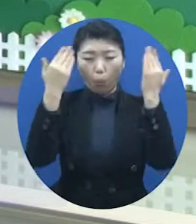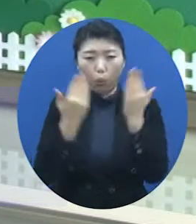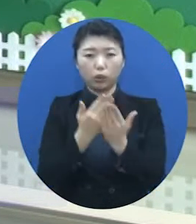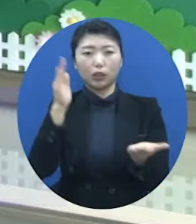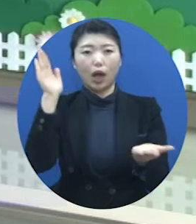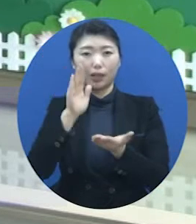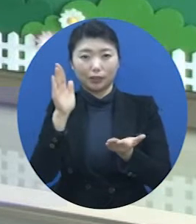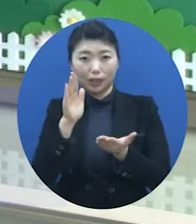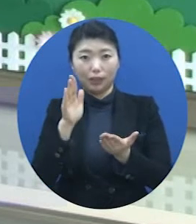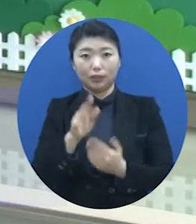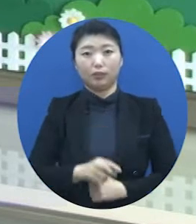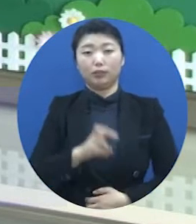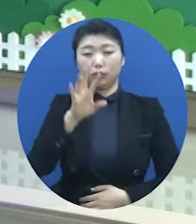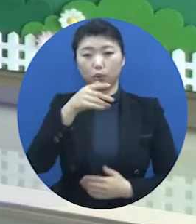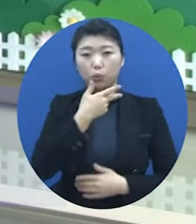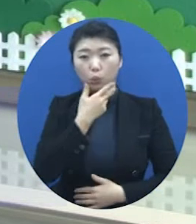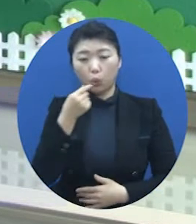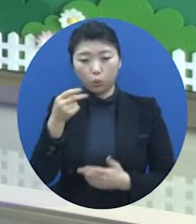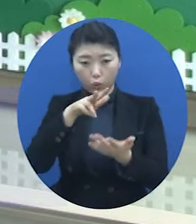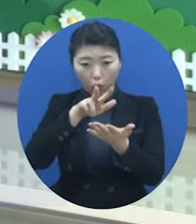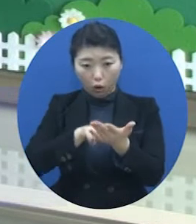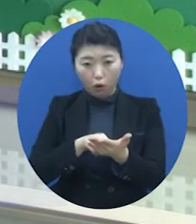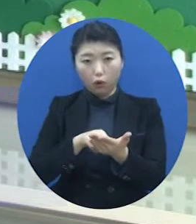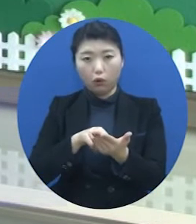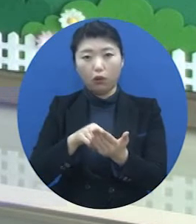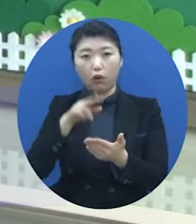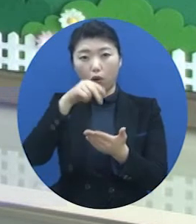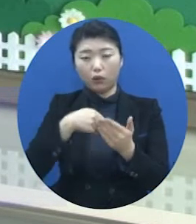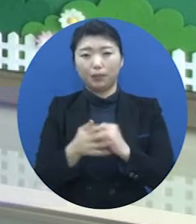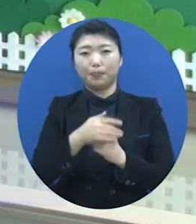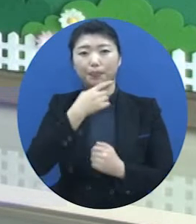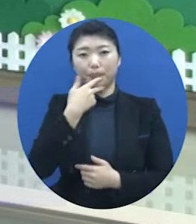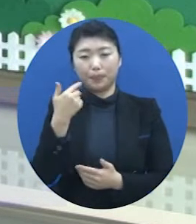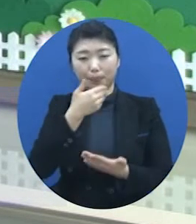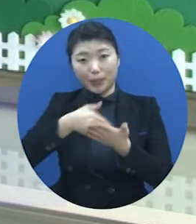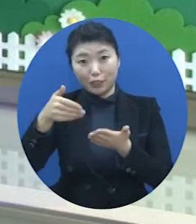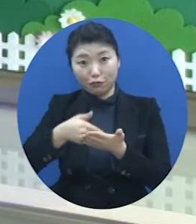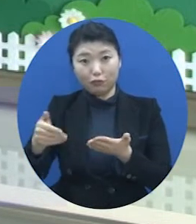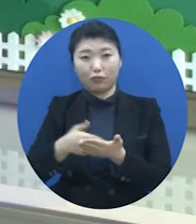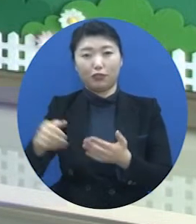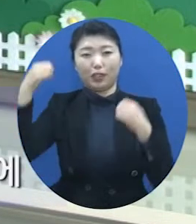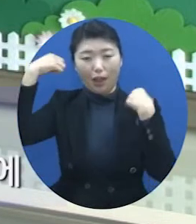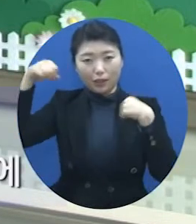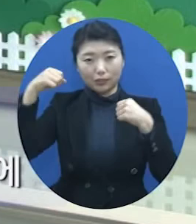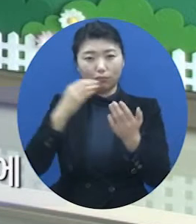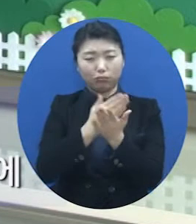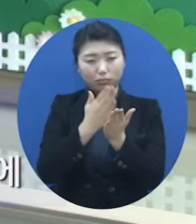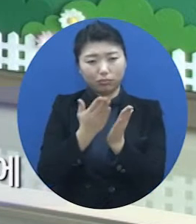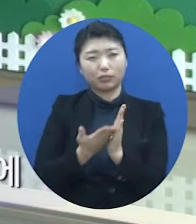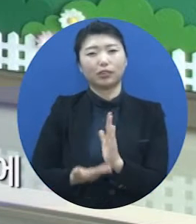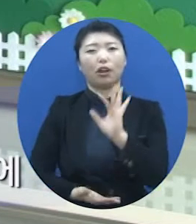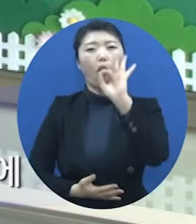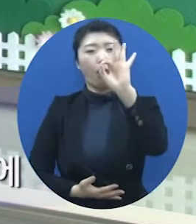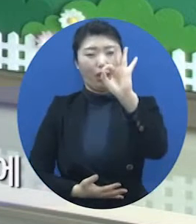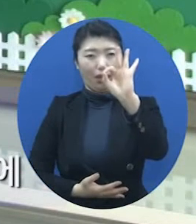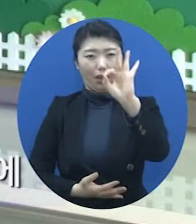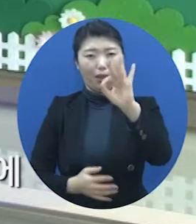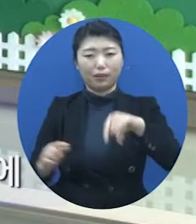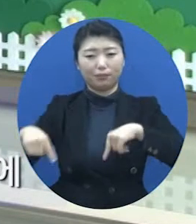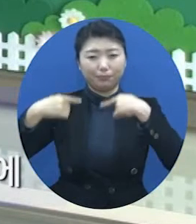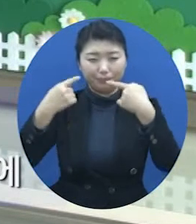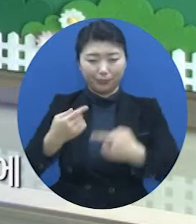모두 독서, 영어, 컴퓨터, 미술, 방송 댄스 등 10개의 방과 프로그램에